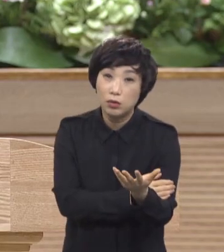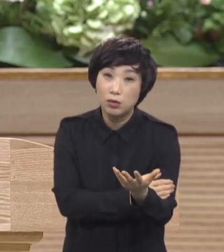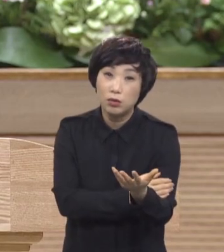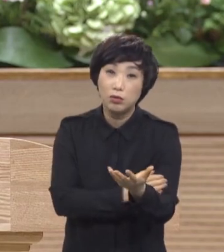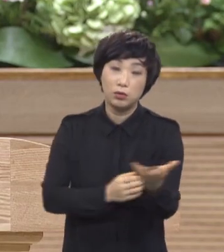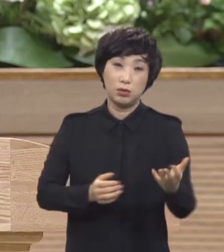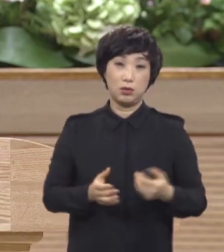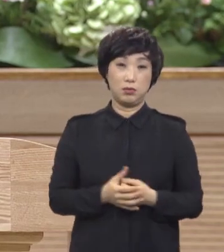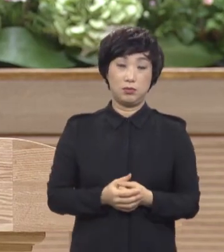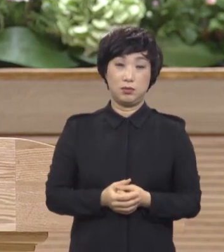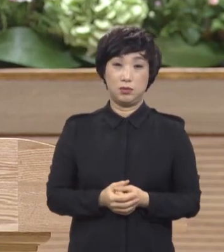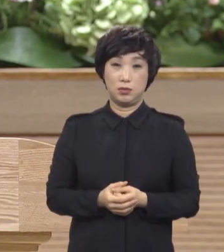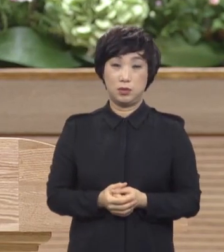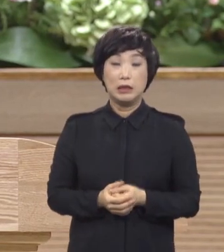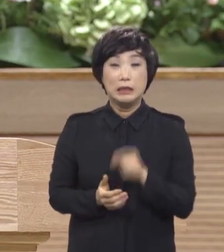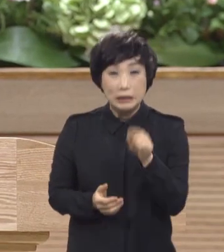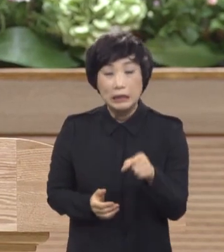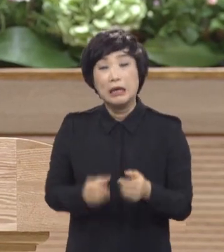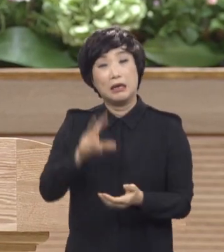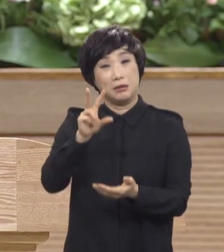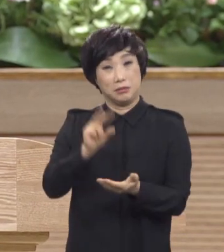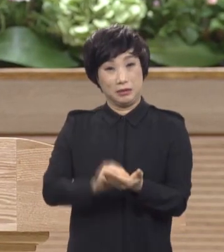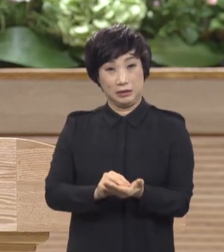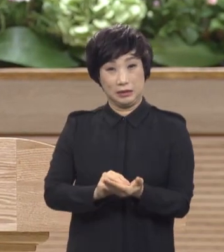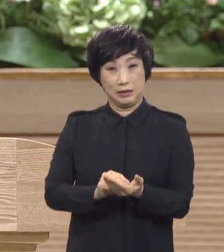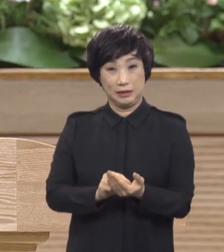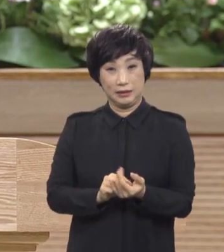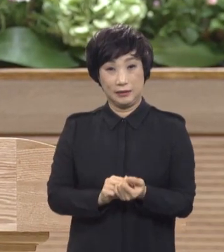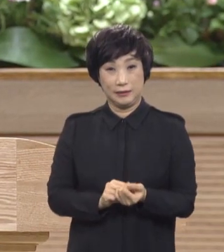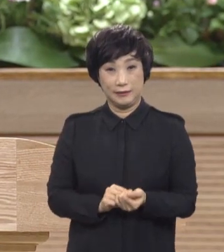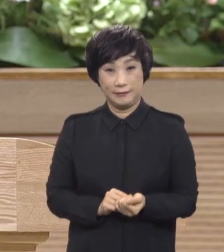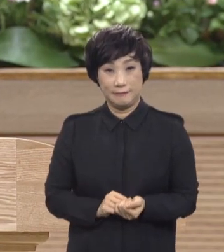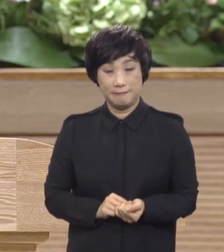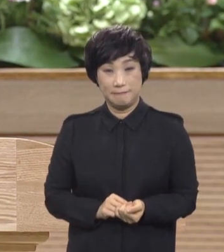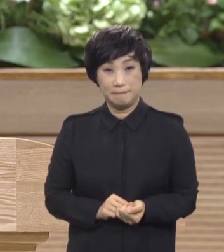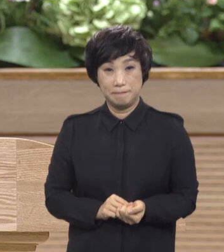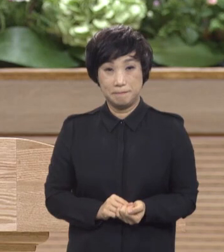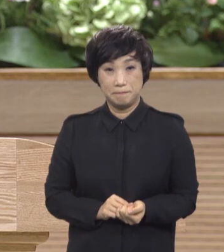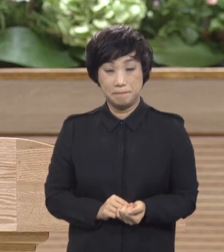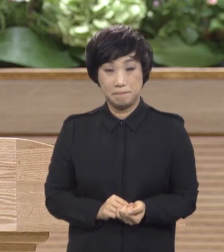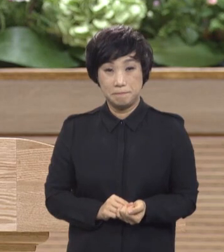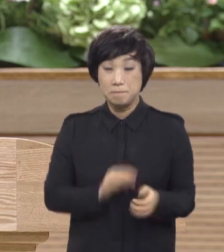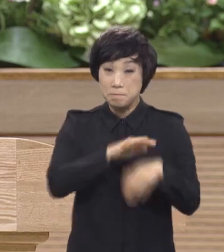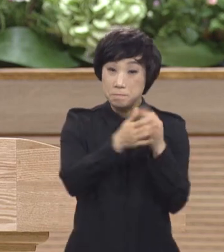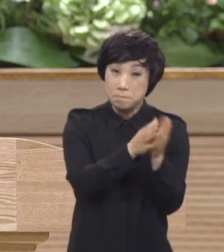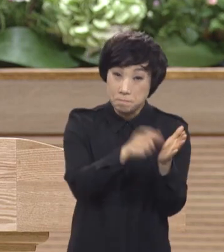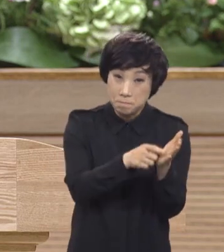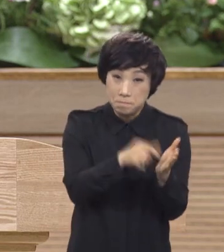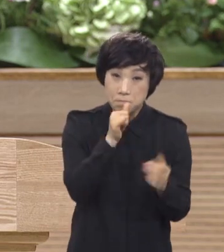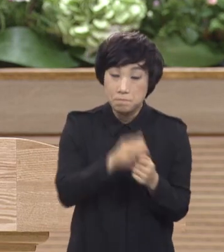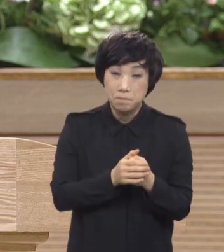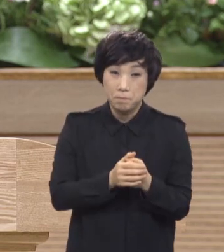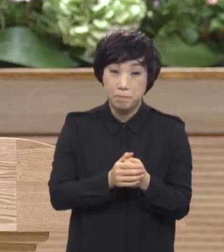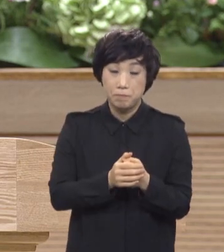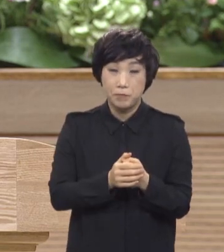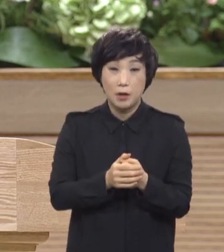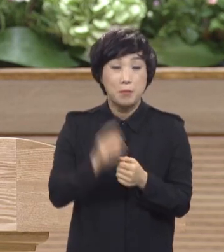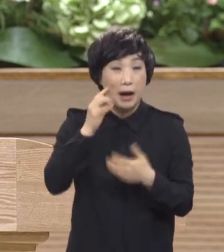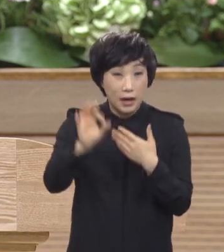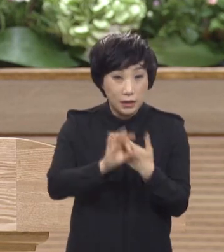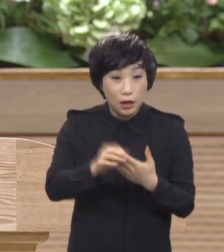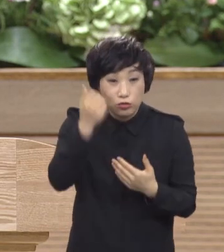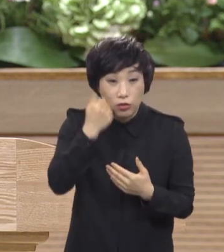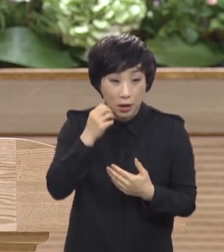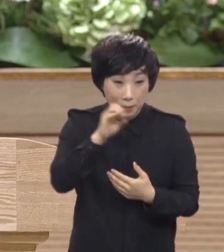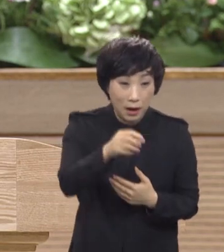이게 보통 문제가 아니죠 예 12절에 뭐라고 그러냐 만일 누가